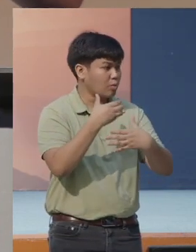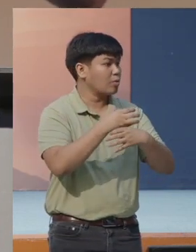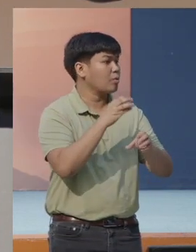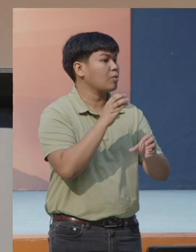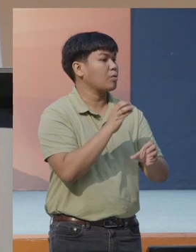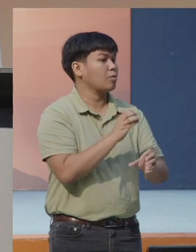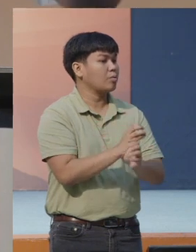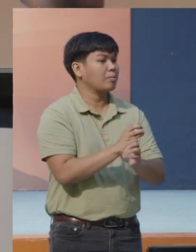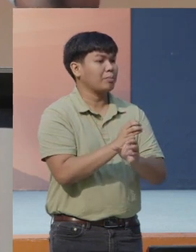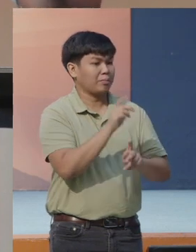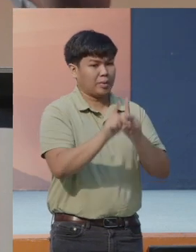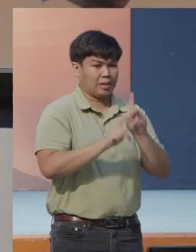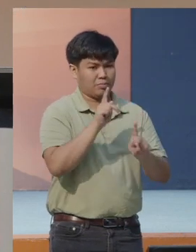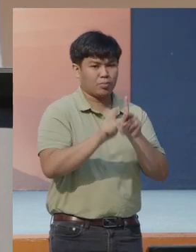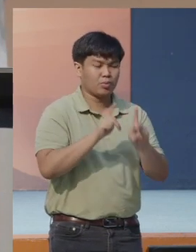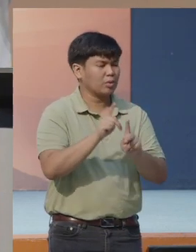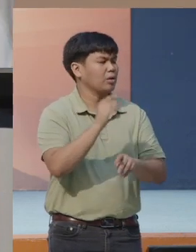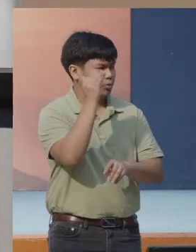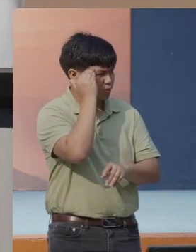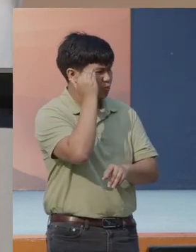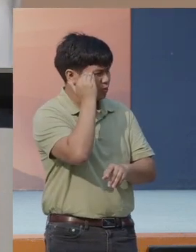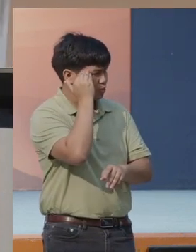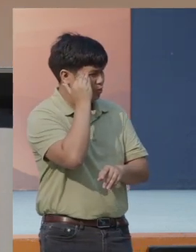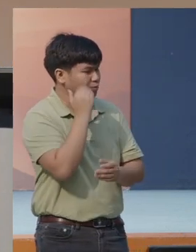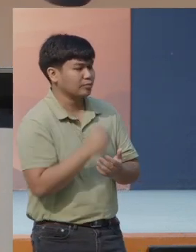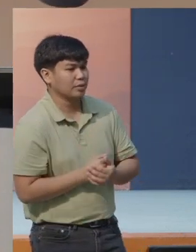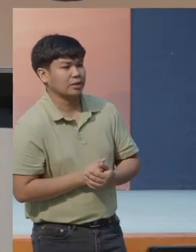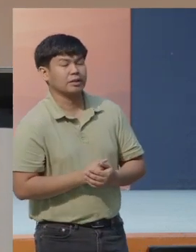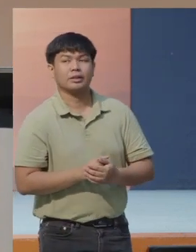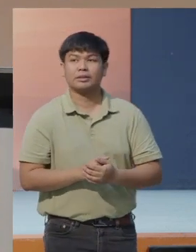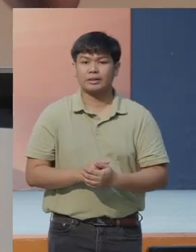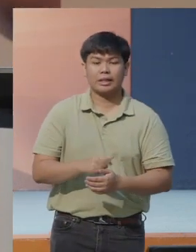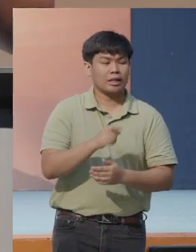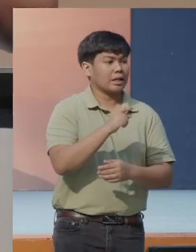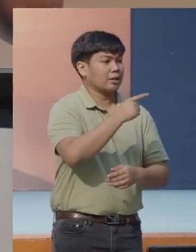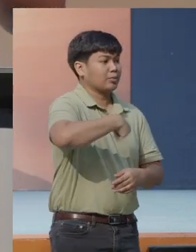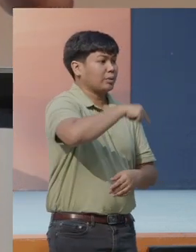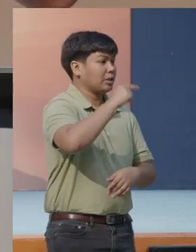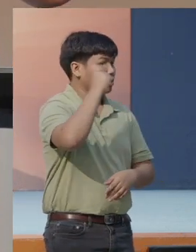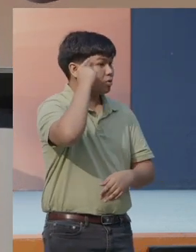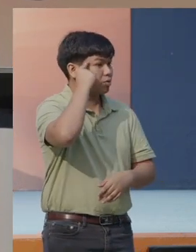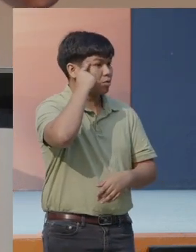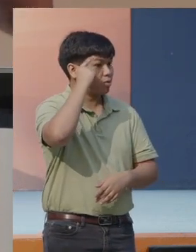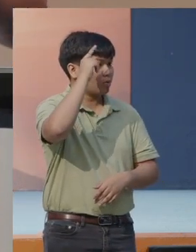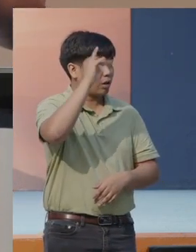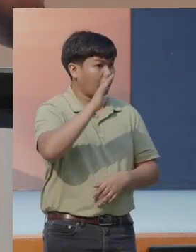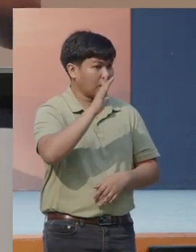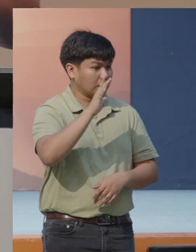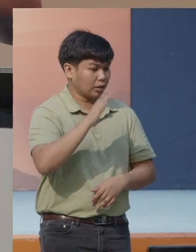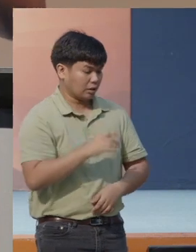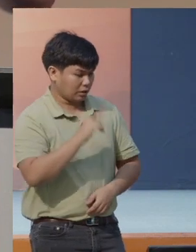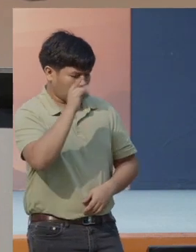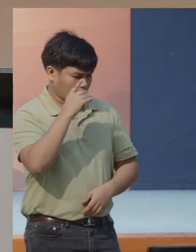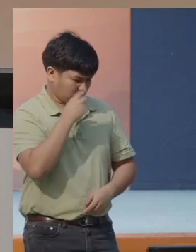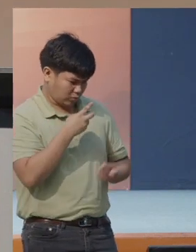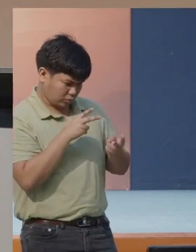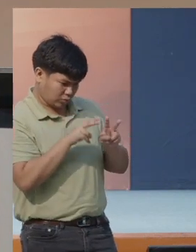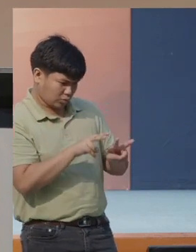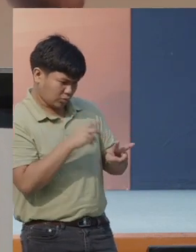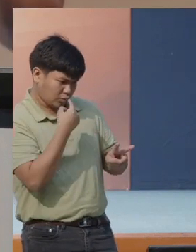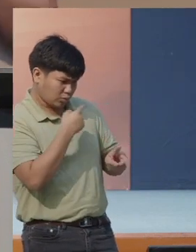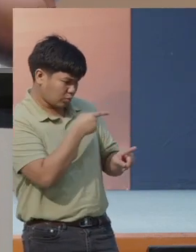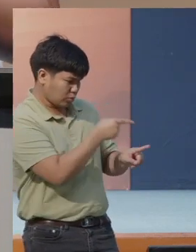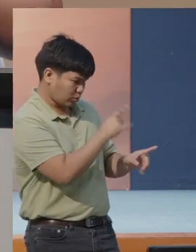nilikhang mga mamamayan o kanyang mga nilikhang sangkatauhan. No? Kilala niya ang mga masasamang tao at ang